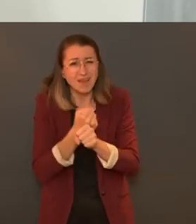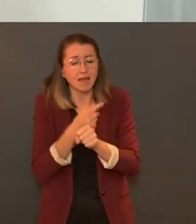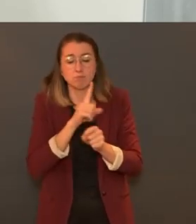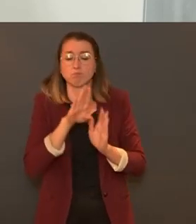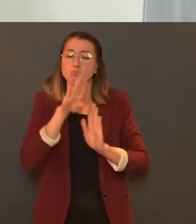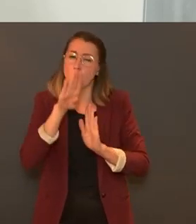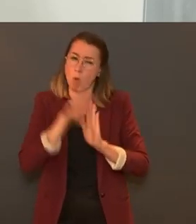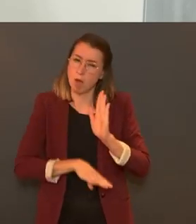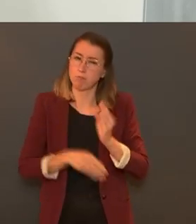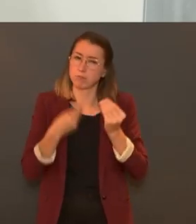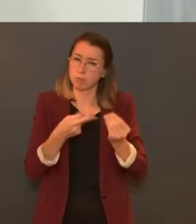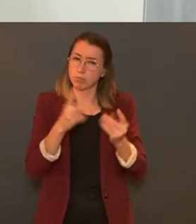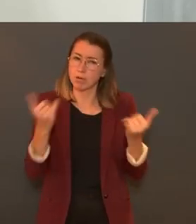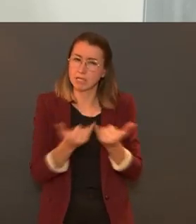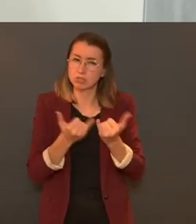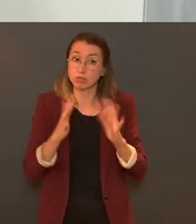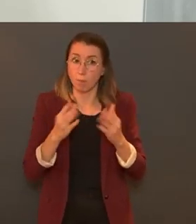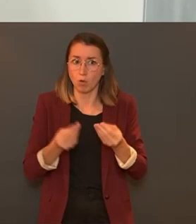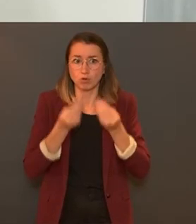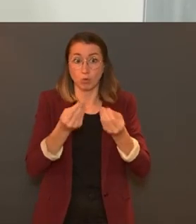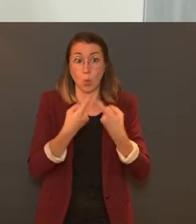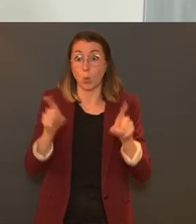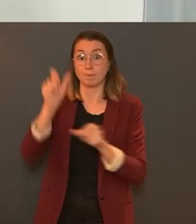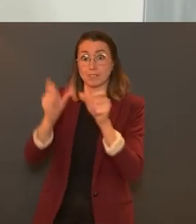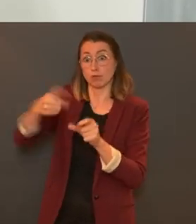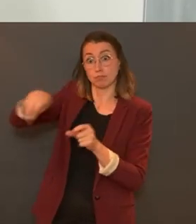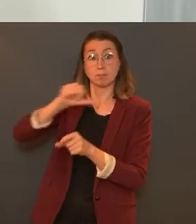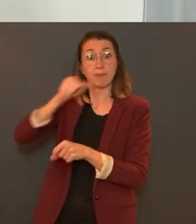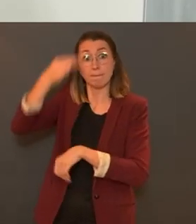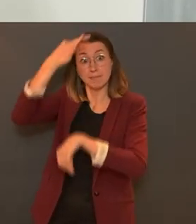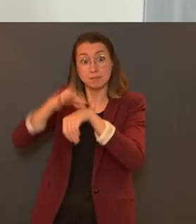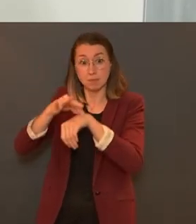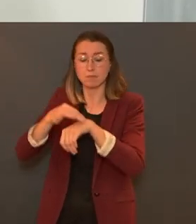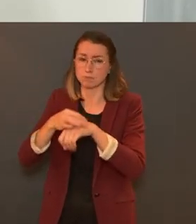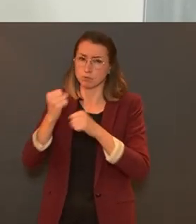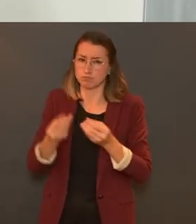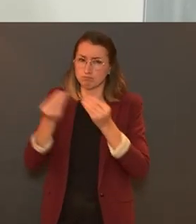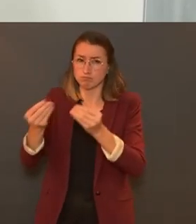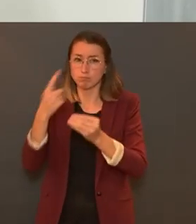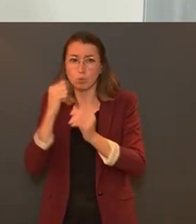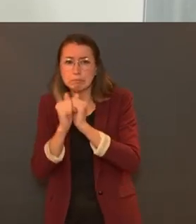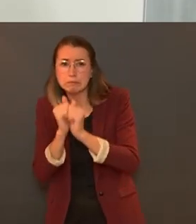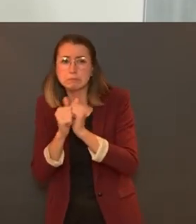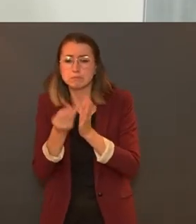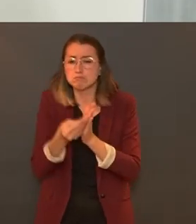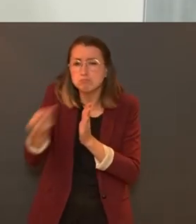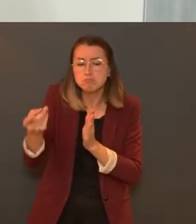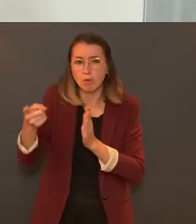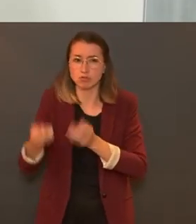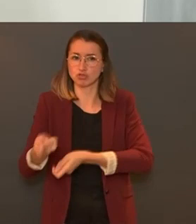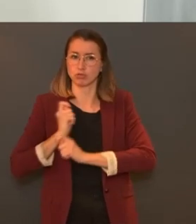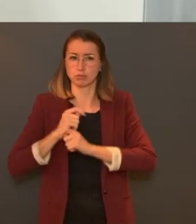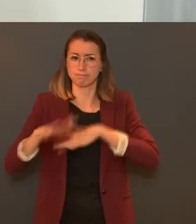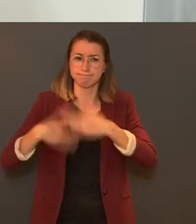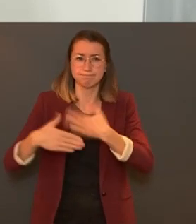fournir un code pour le testing. Ou encore, favoriser l'obtention directement par les patients des résultats des tests